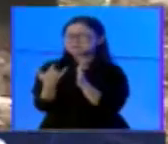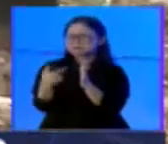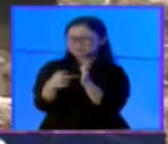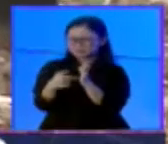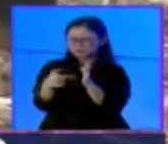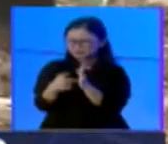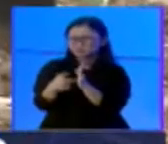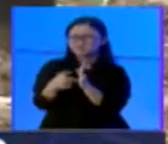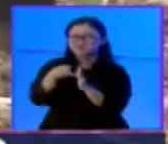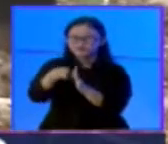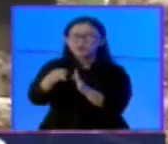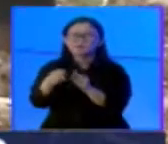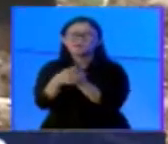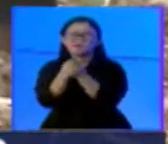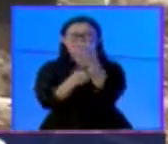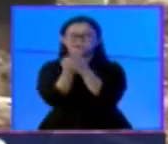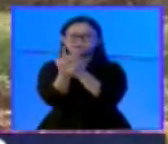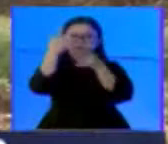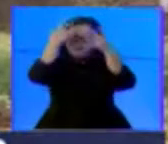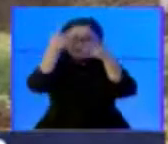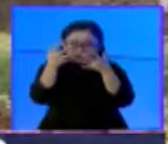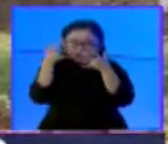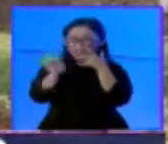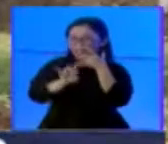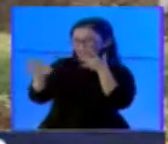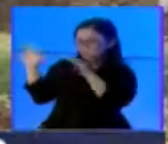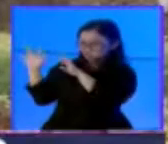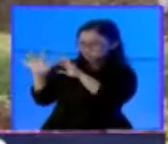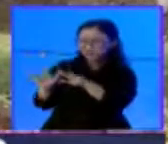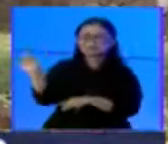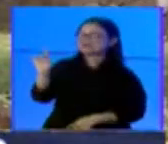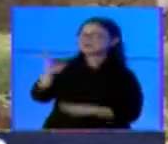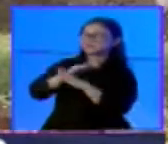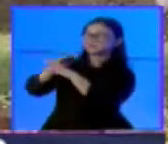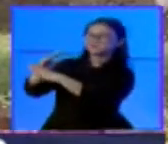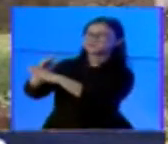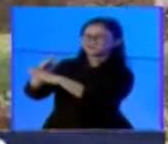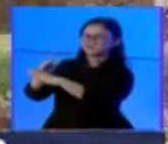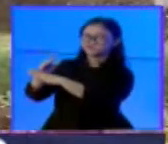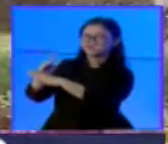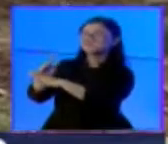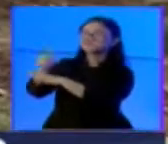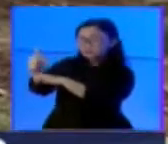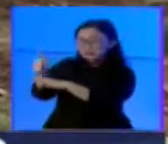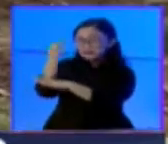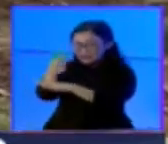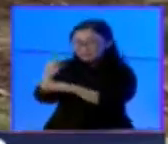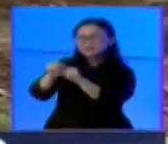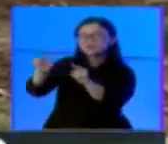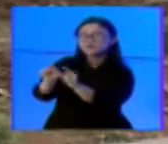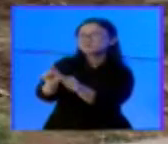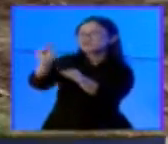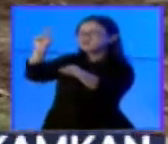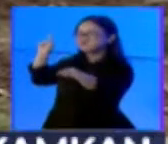itu petugas dilengkapi pelindung diri sementara pelayat hanya bisa melihat prosesi pemakaman dari kejauhan hingga kini